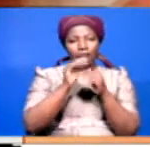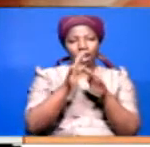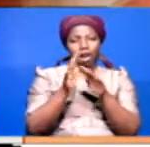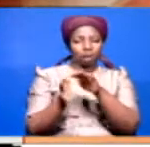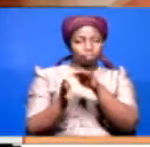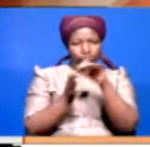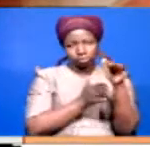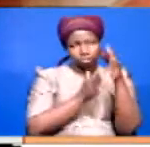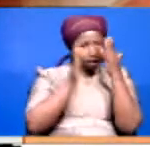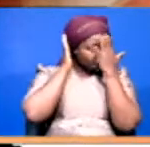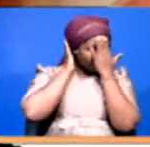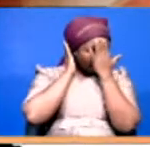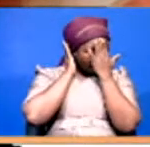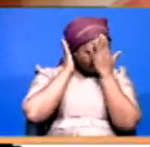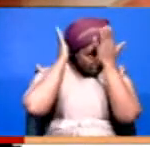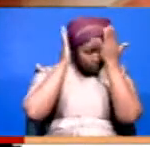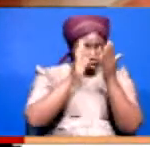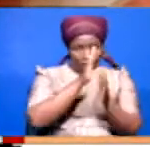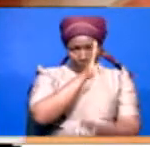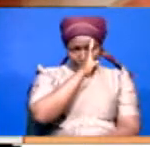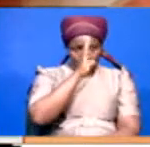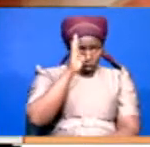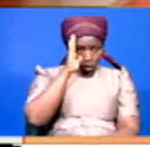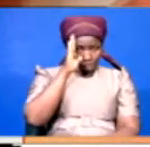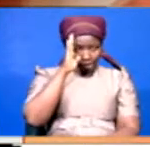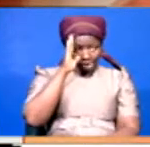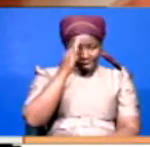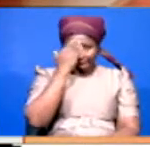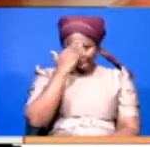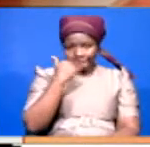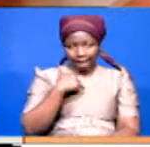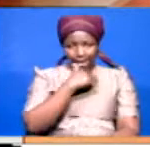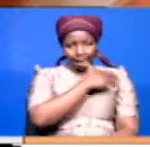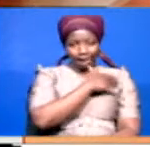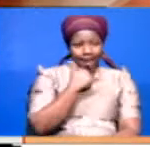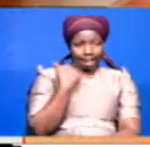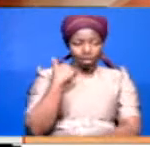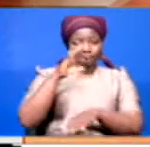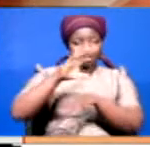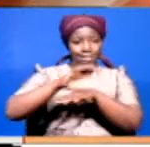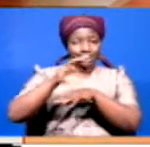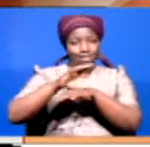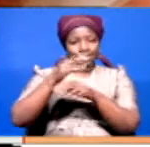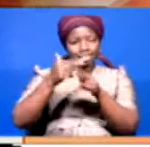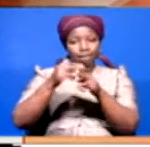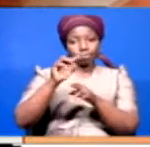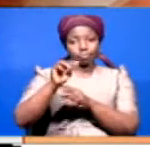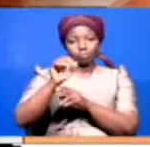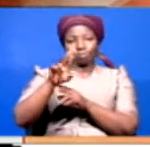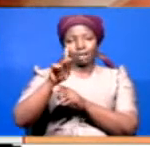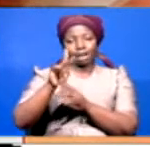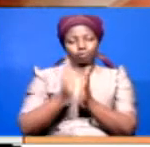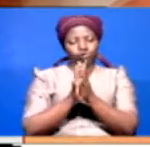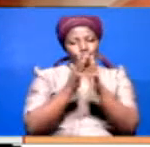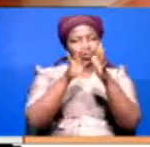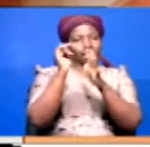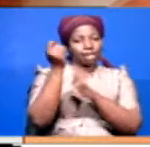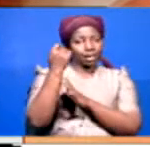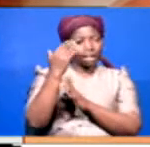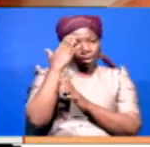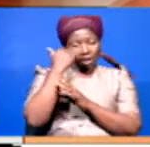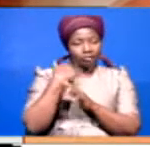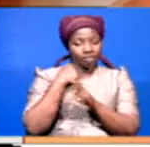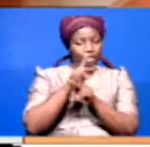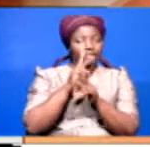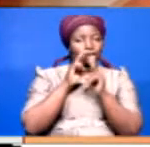Askofu wa dayosisi ya Bungoma ya kanisa katoliki Mark Kadima amewapongeza wakenya kwa kudumisha amani baada ya uchaguzi wa